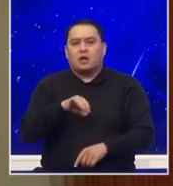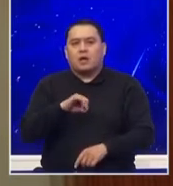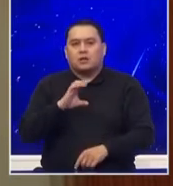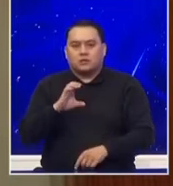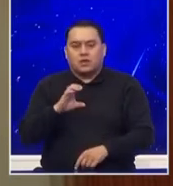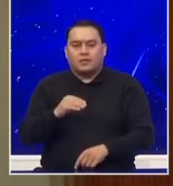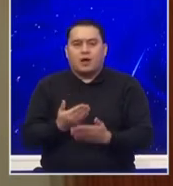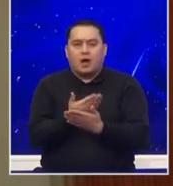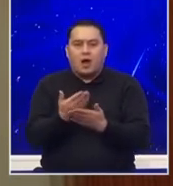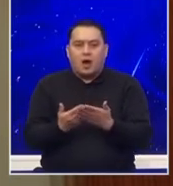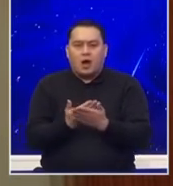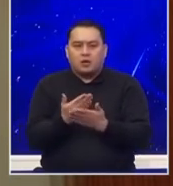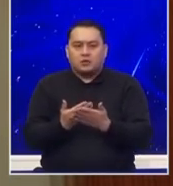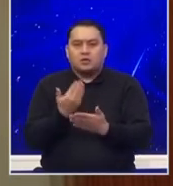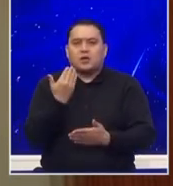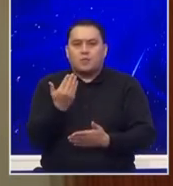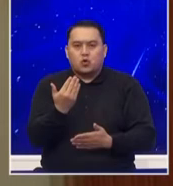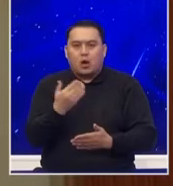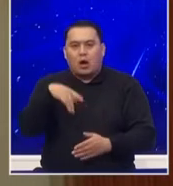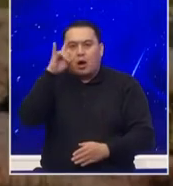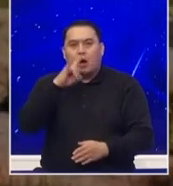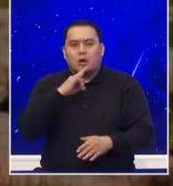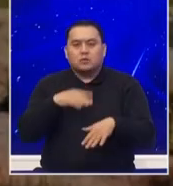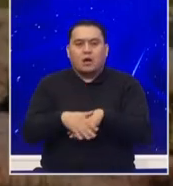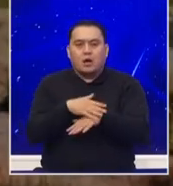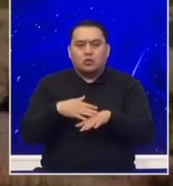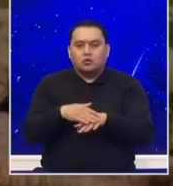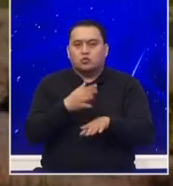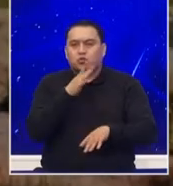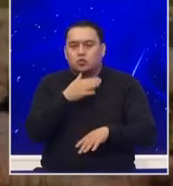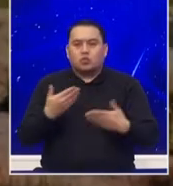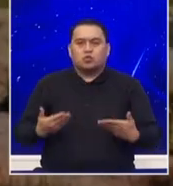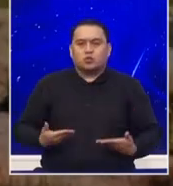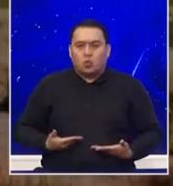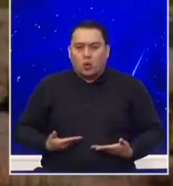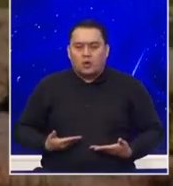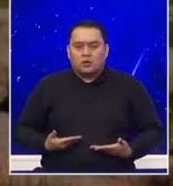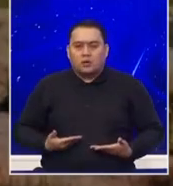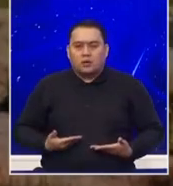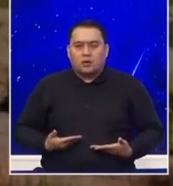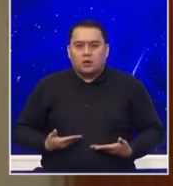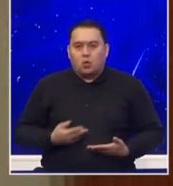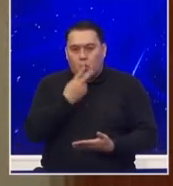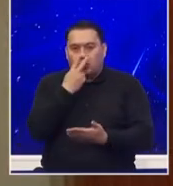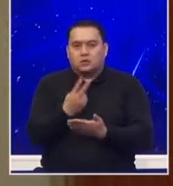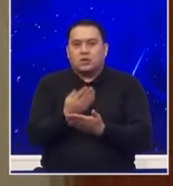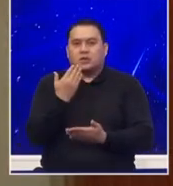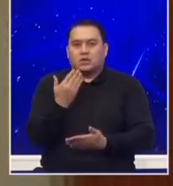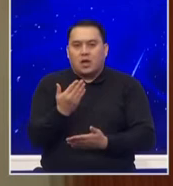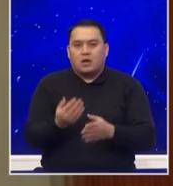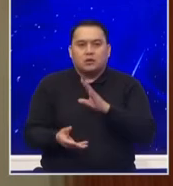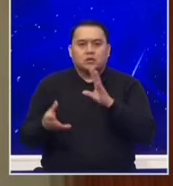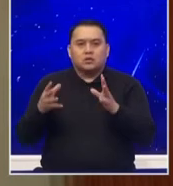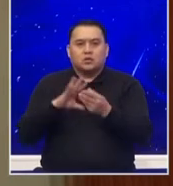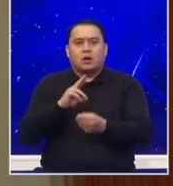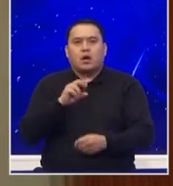аталатын картинасы. Мұнда қазақ халқының сол дәуірдегі тыныс-тіршілігін кең ауқымда көрсетеді. Жалпы